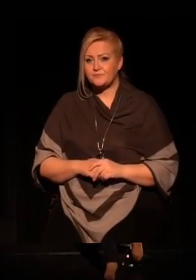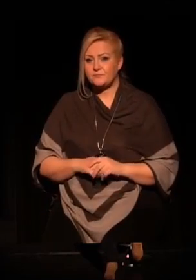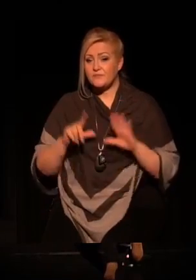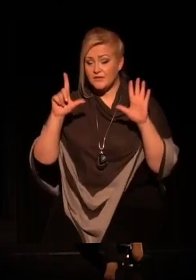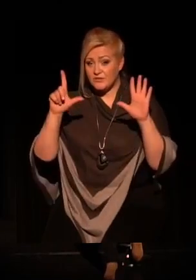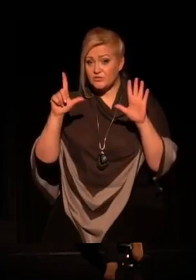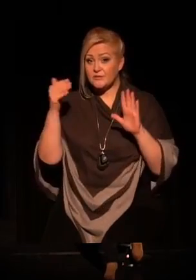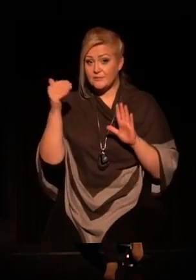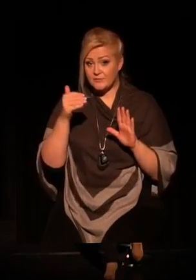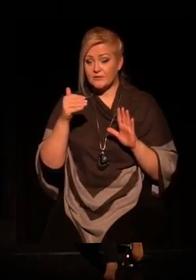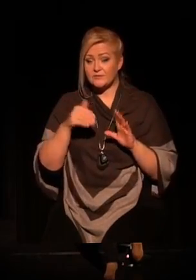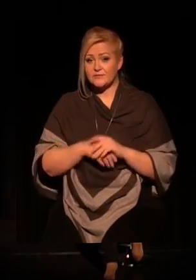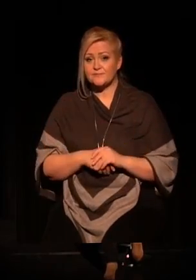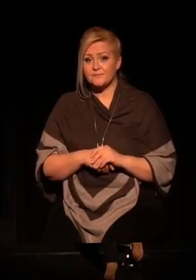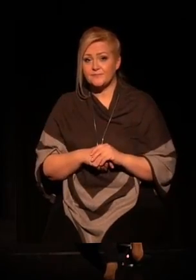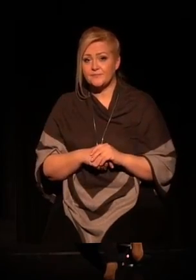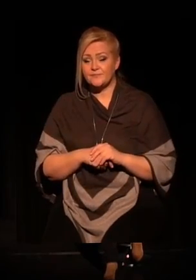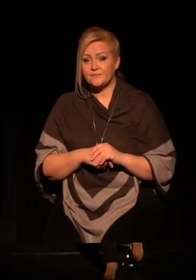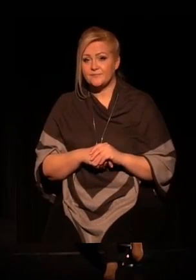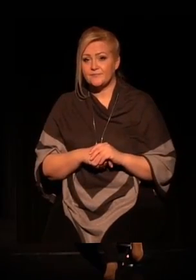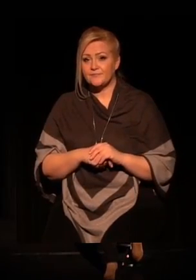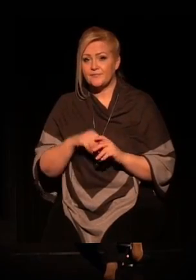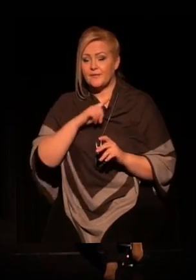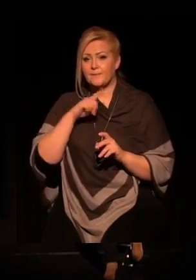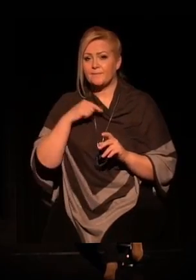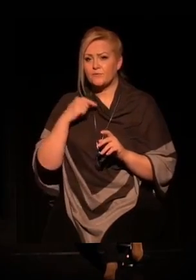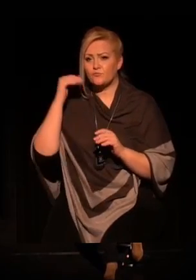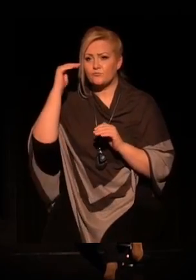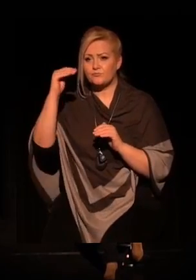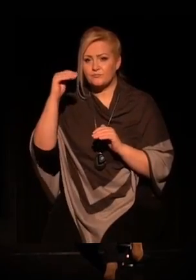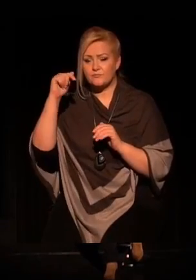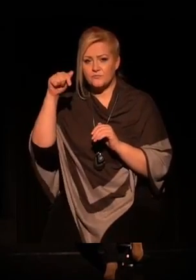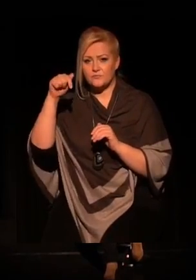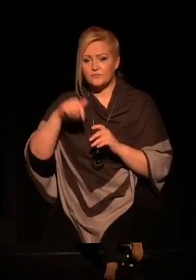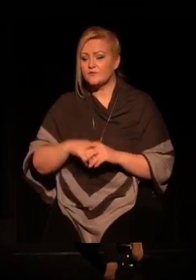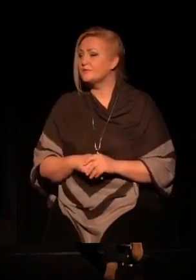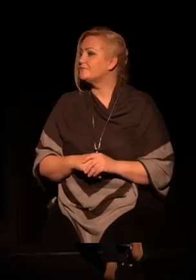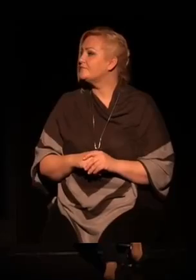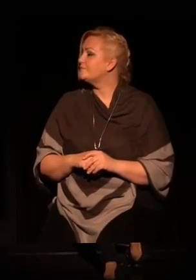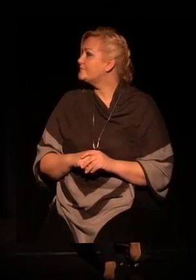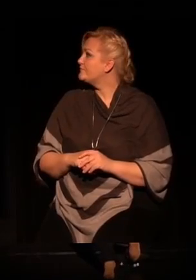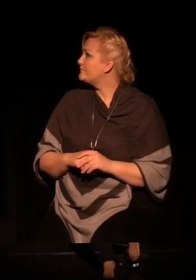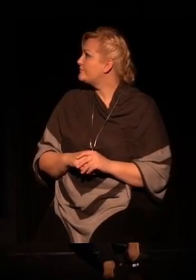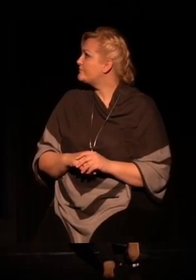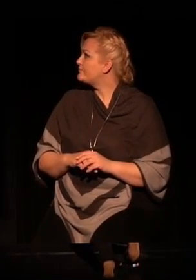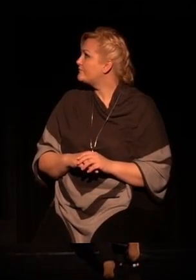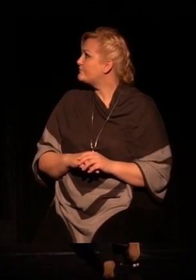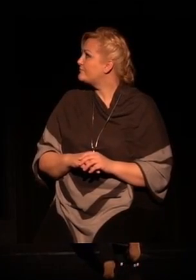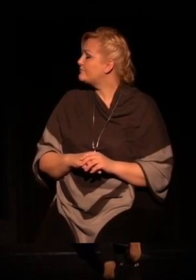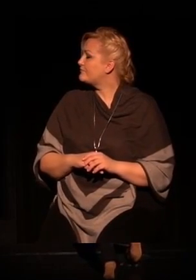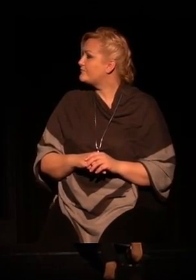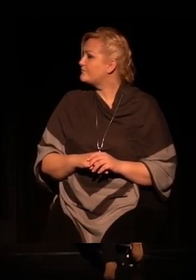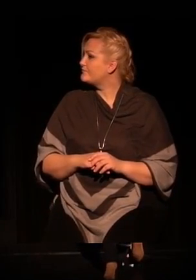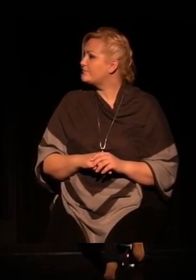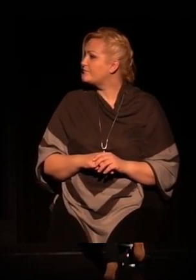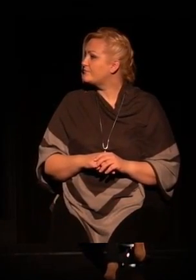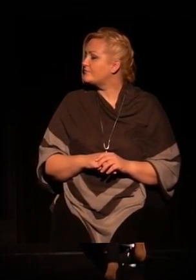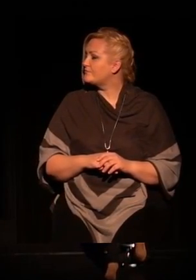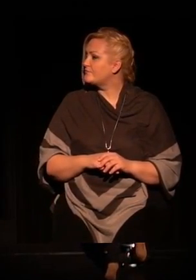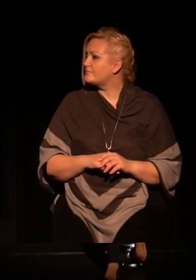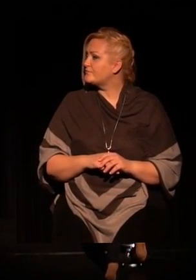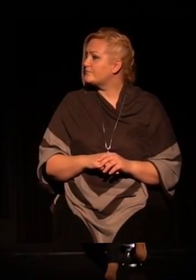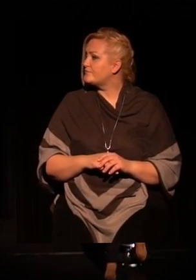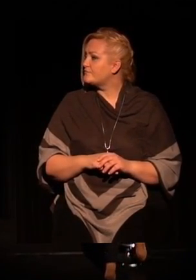metrów, na tak zwany Nordkul, bo to oczywiście jest strona północna, ta tybetańska, to dowiedzieliśmy się,